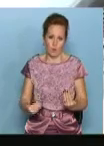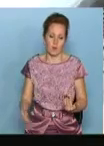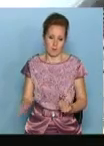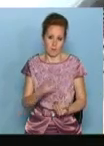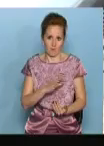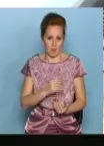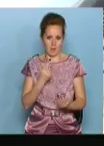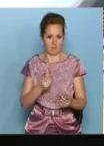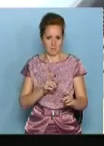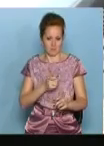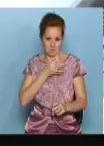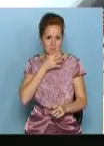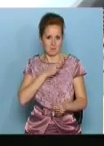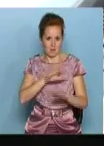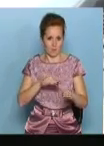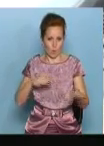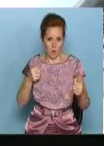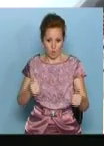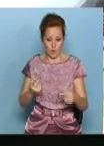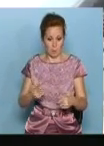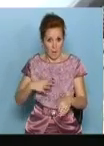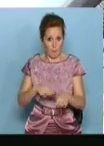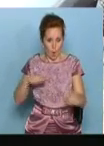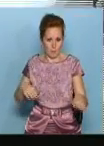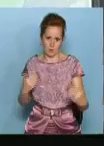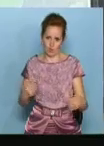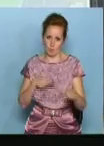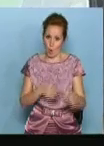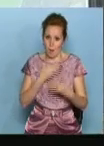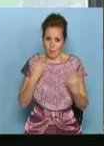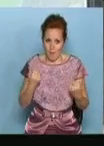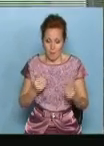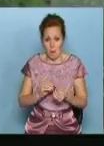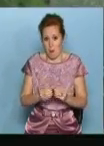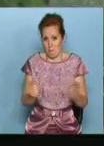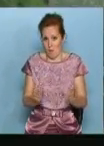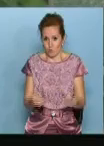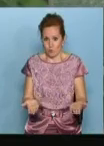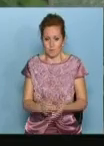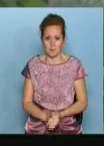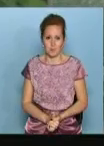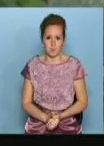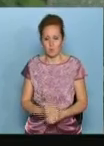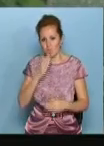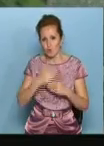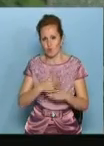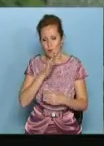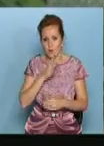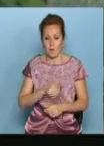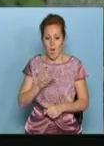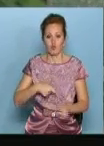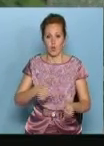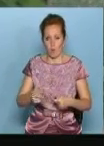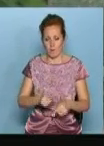этой стороны все время пробки были. А сейчас все удобно. Проблем меньше. В ближайшее время чиновники обещали установить